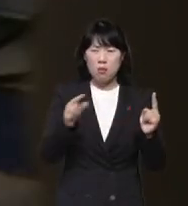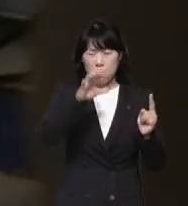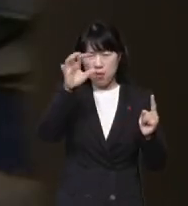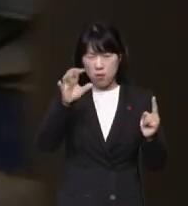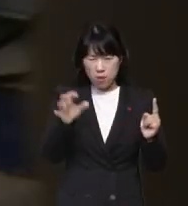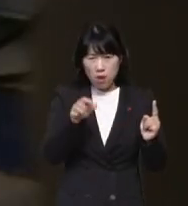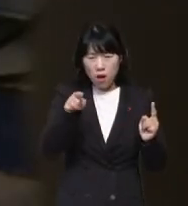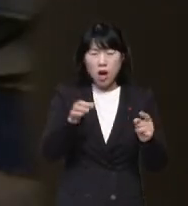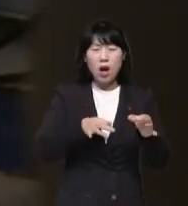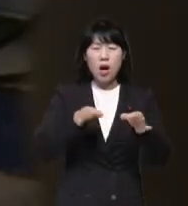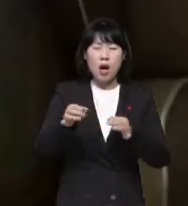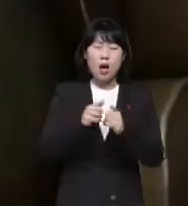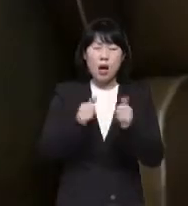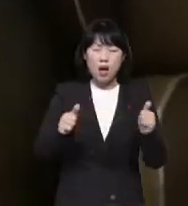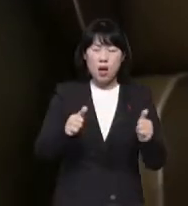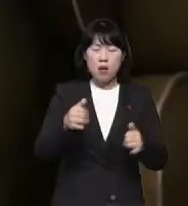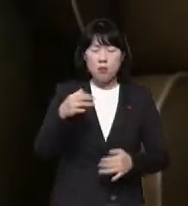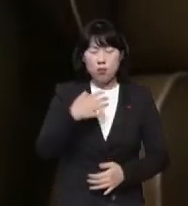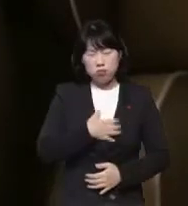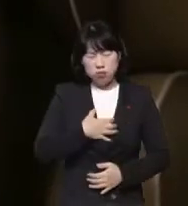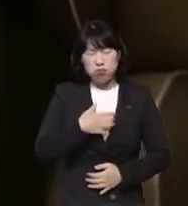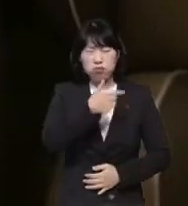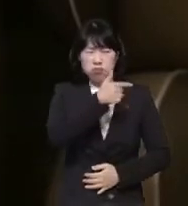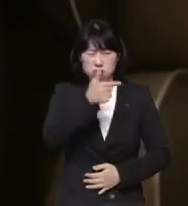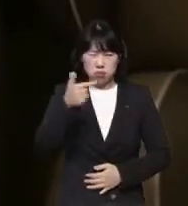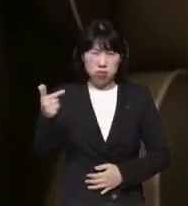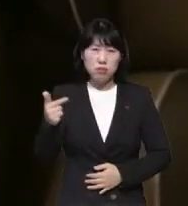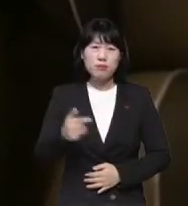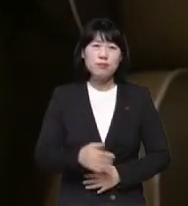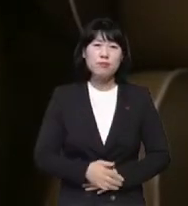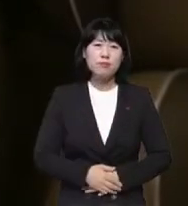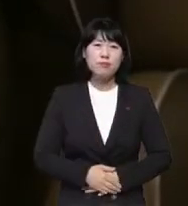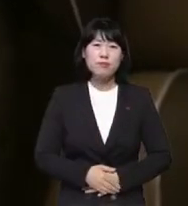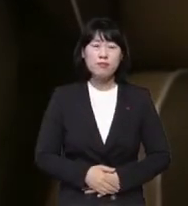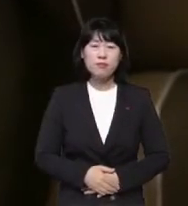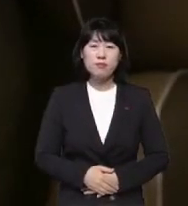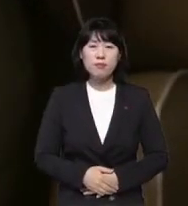자영업자들의 근심만 깊어지고 있습니다. KBC 고울입니다.